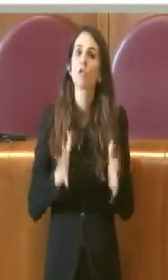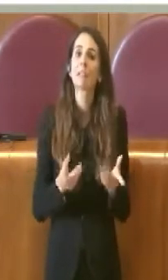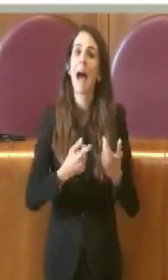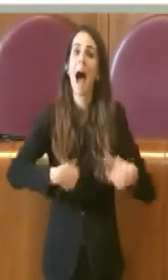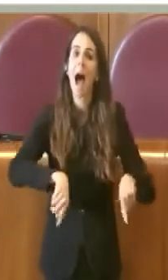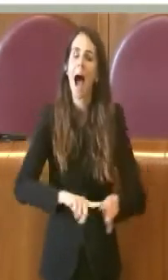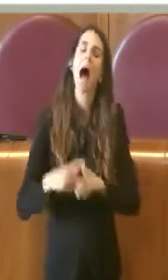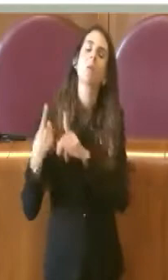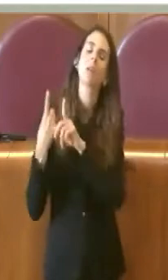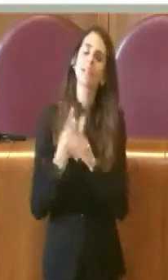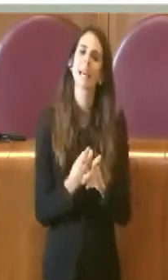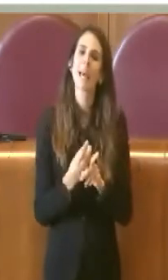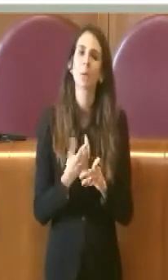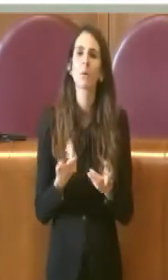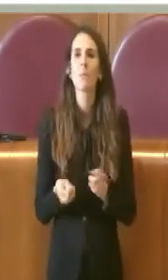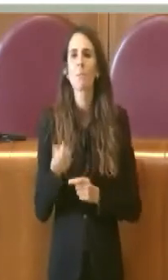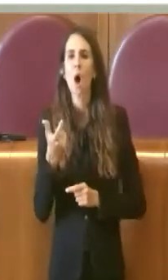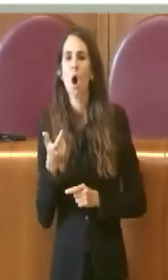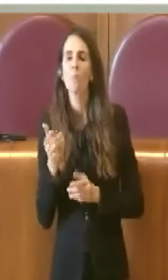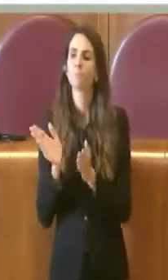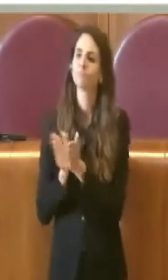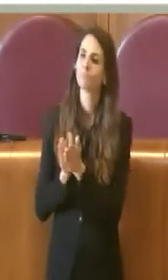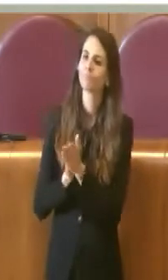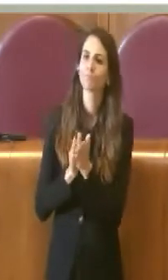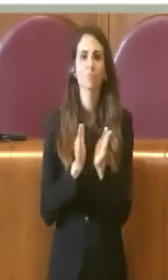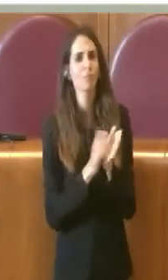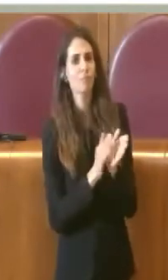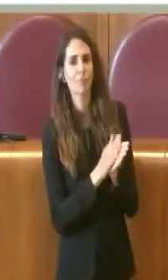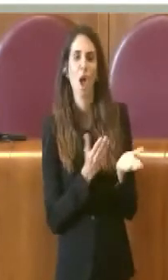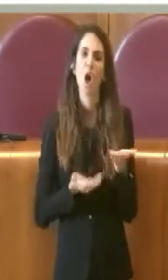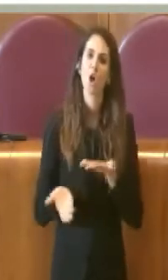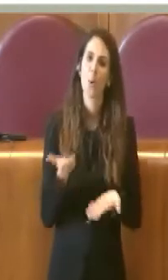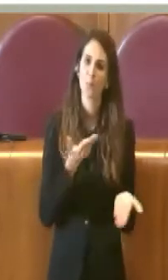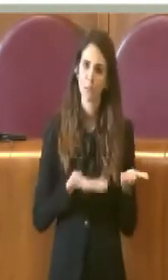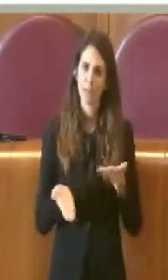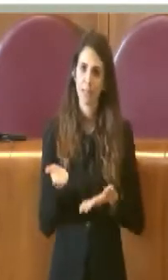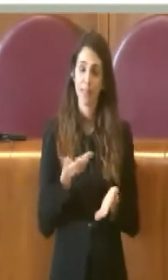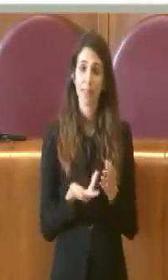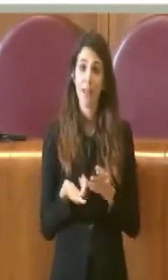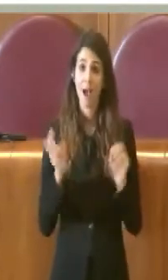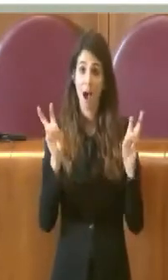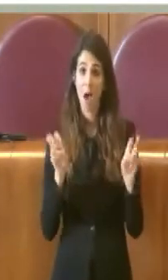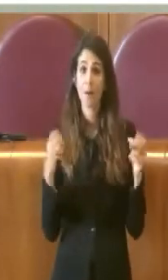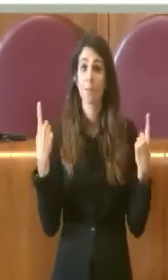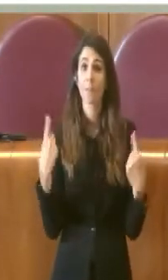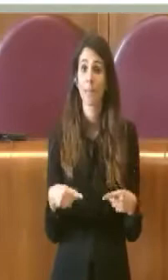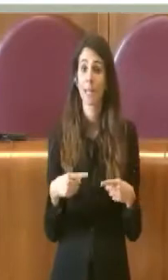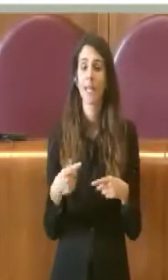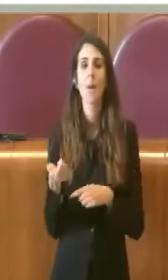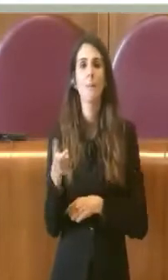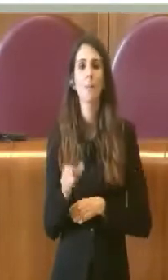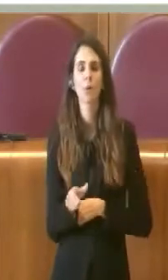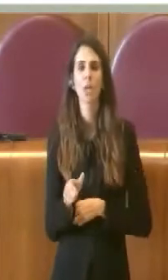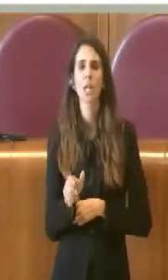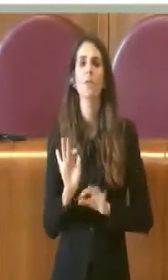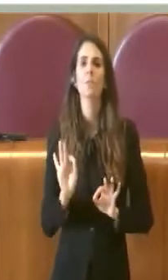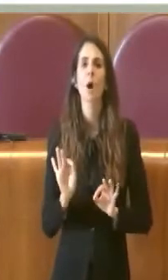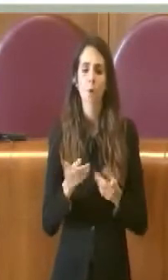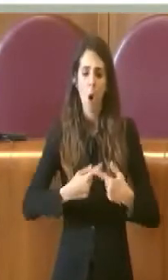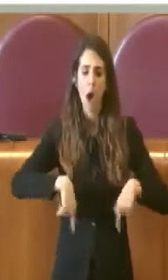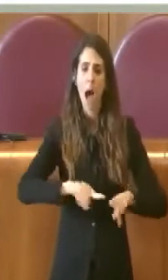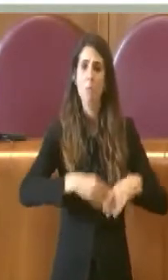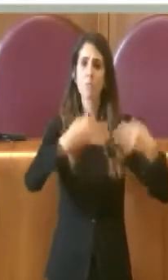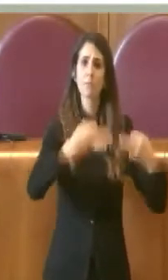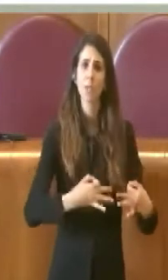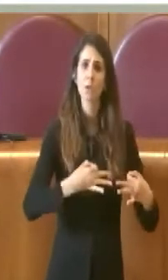ci siamo fatti un po' i complimenti reciproci su questo tema, perché era stato dato un indirizzo ed è stato